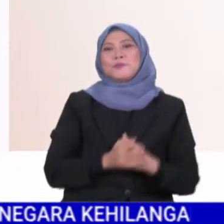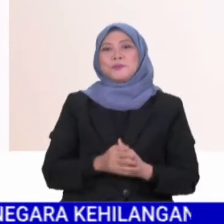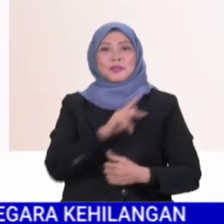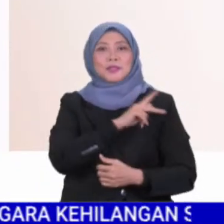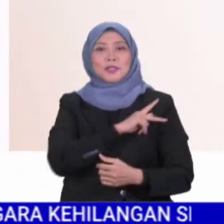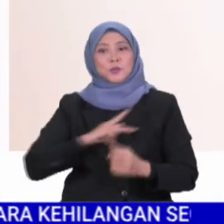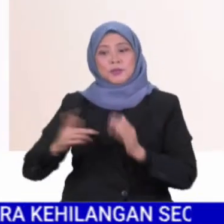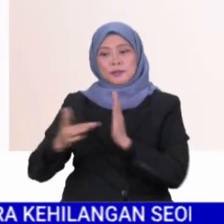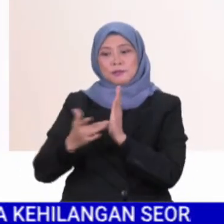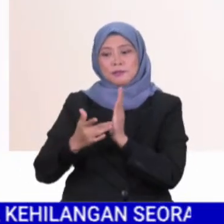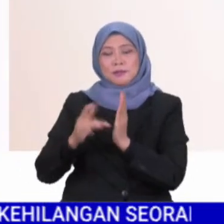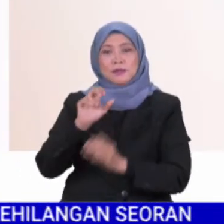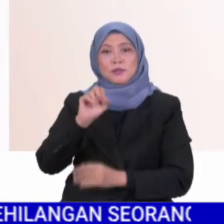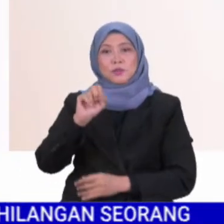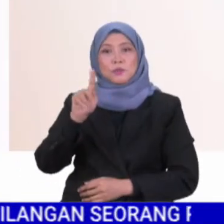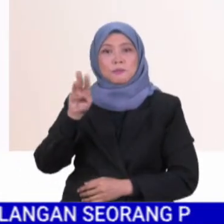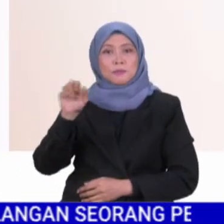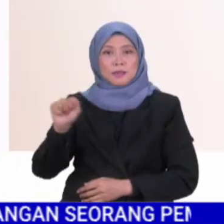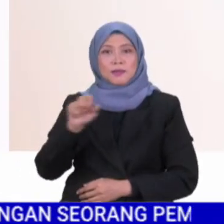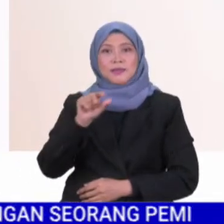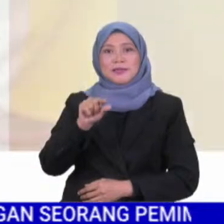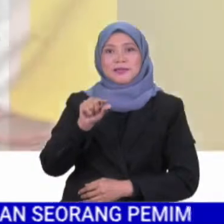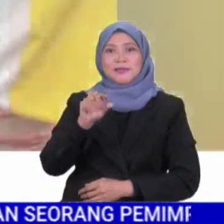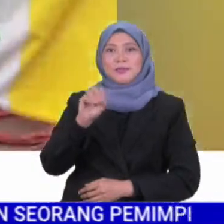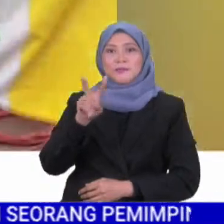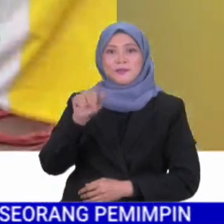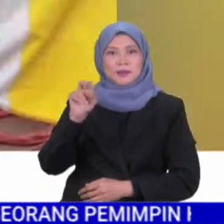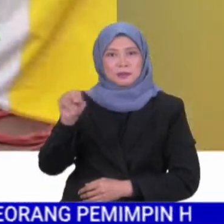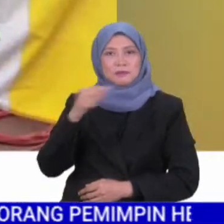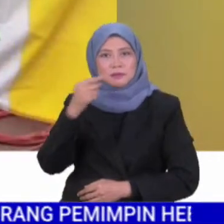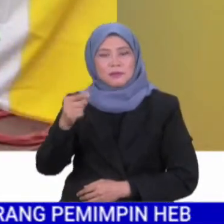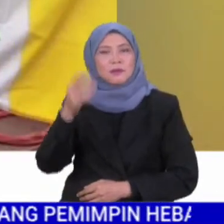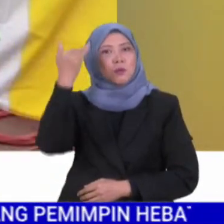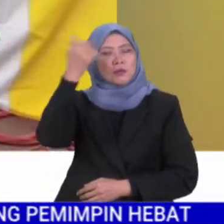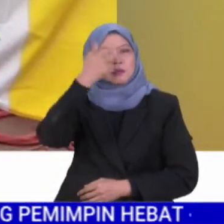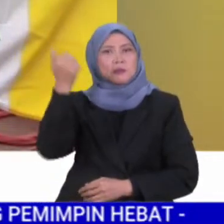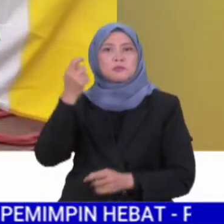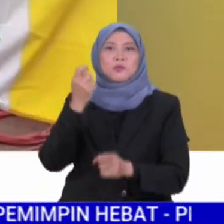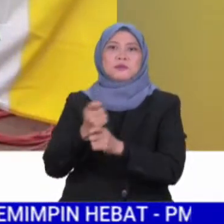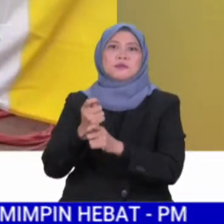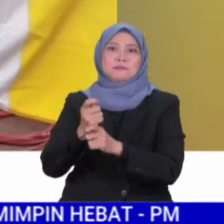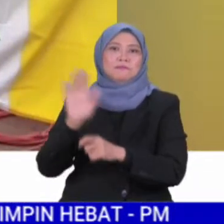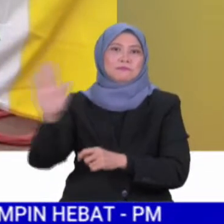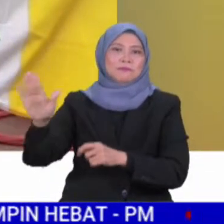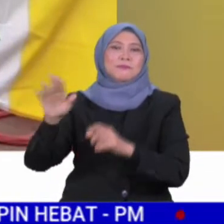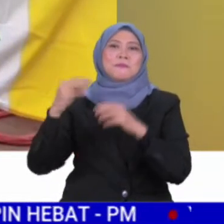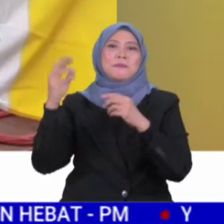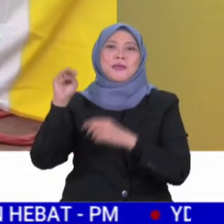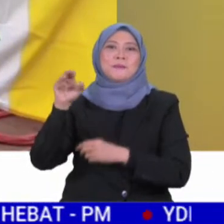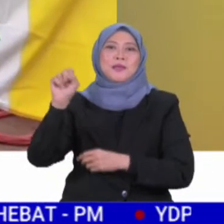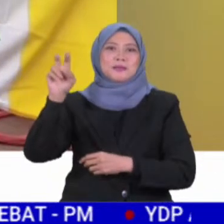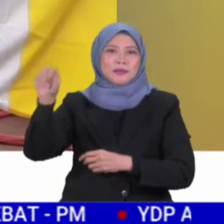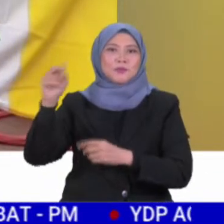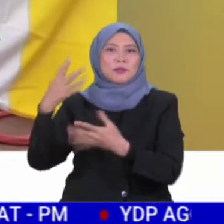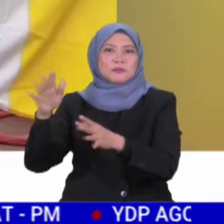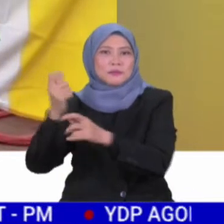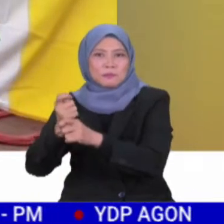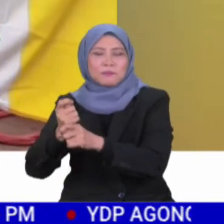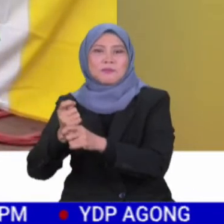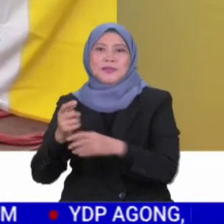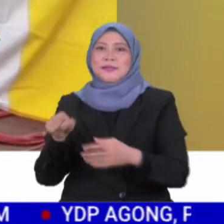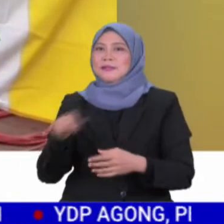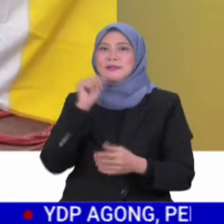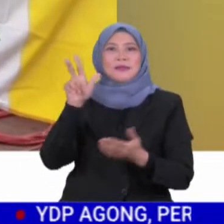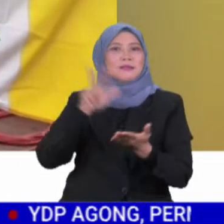Delegat Teknikal Olahraga Sukma V. Govindasamy, perkara itu disebabkan ketetapan yang dibuat Majlis Sukan Negara MSN untuk